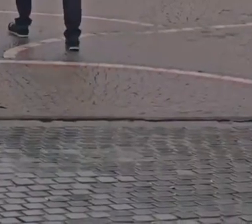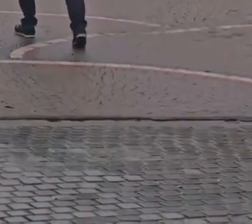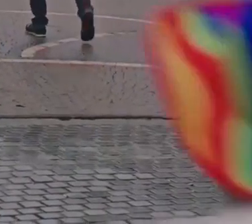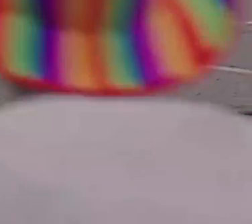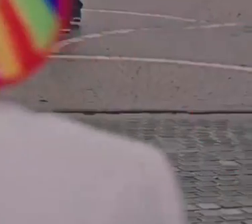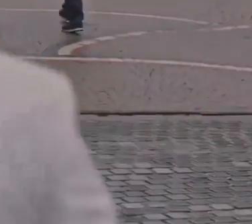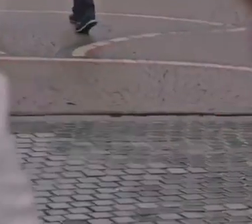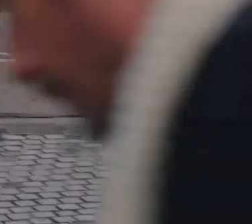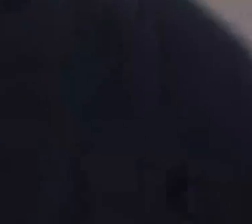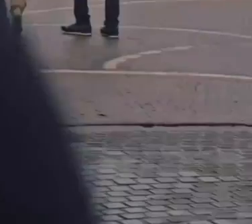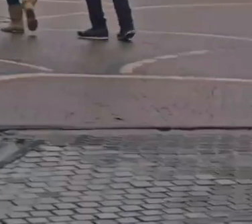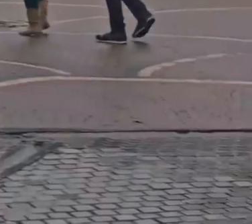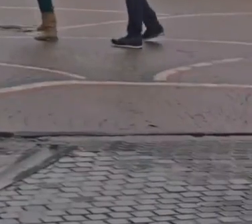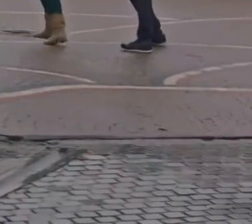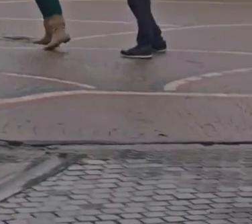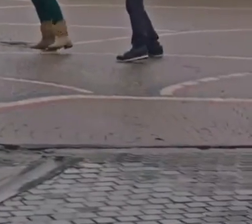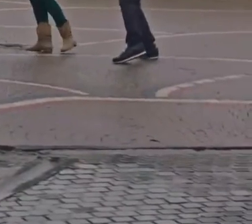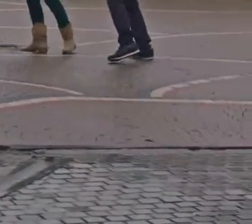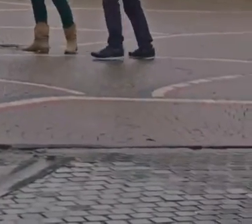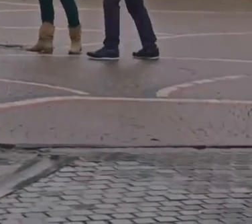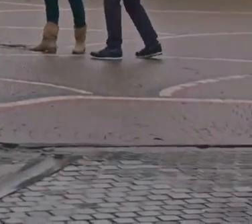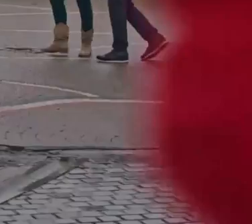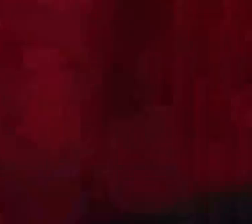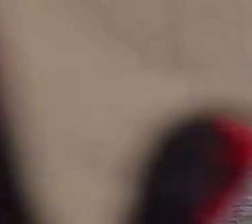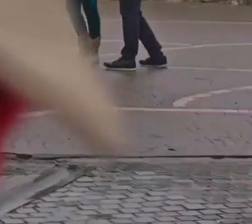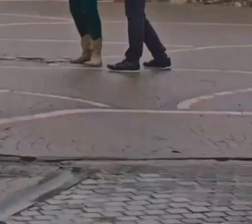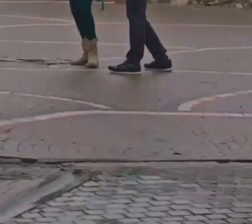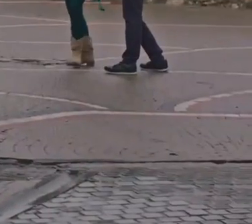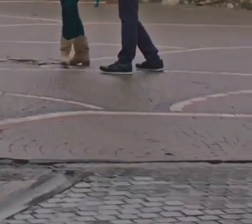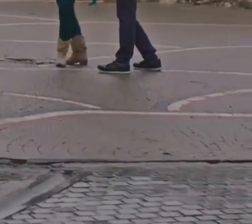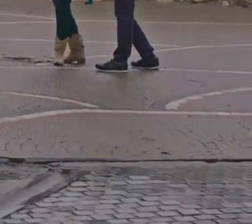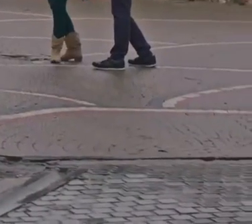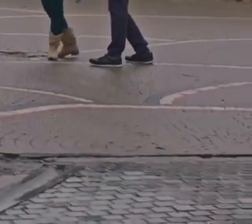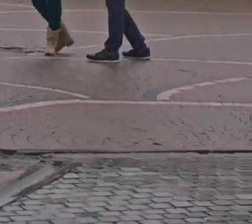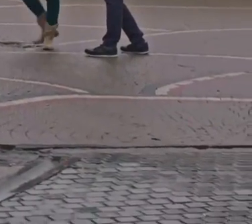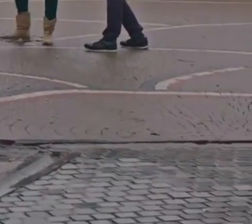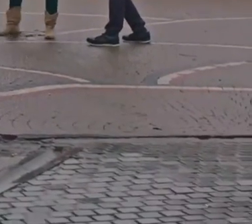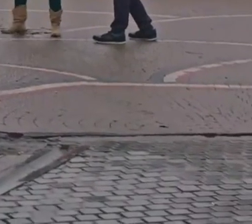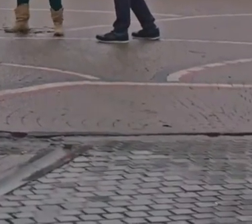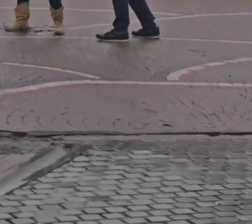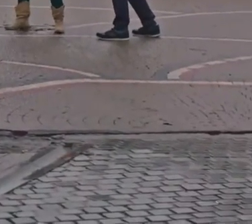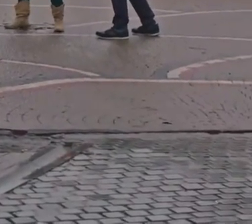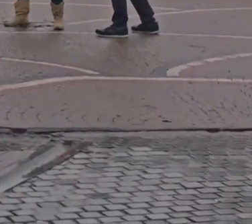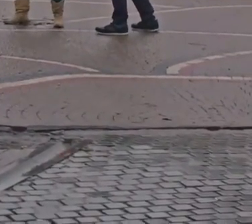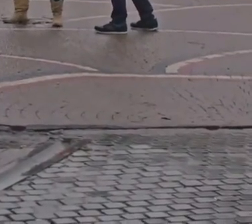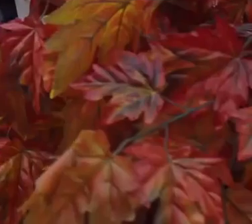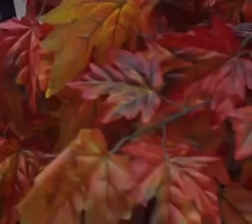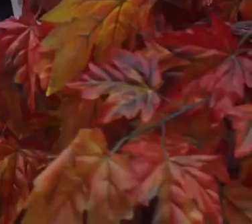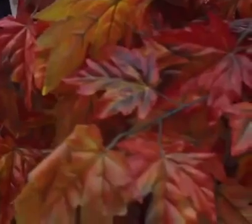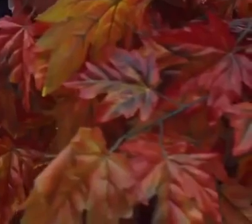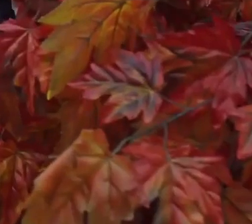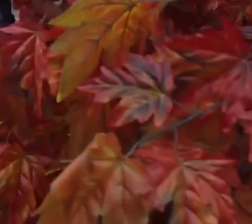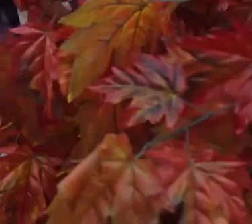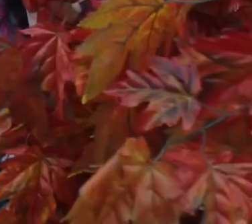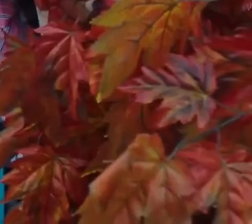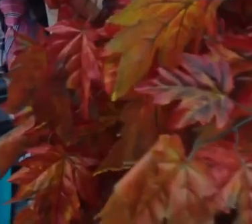Filmciler Hisar Konağı'nın yokuşunu tırmanıyor, Orallar biraz geriden onları izliyordu. Seyrek saçını tepede toplamış top sakallı adam durup